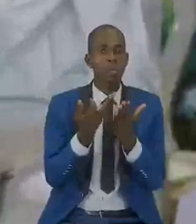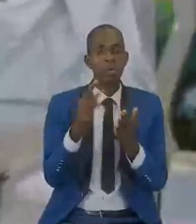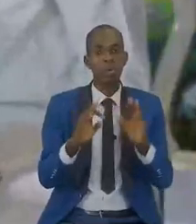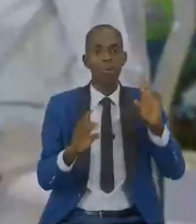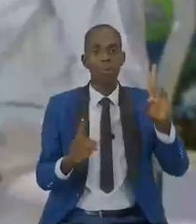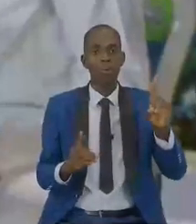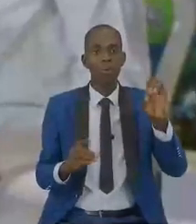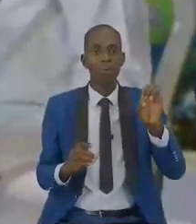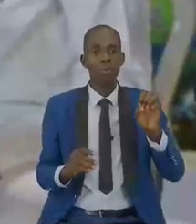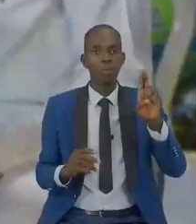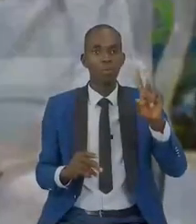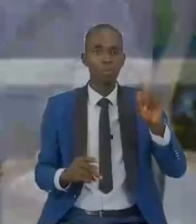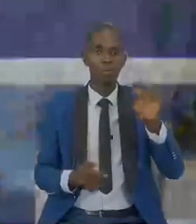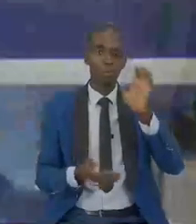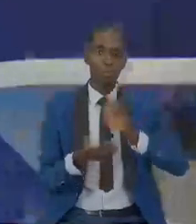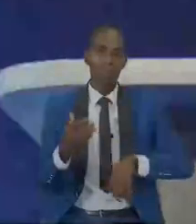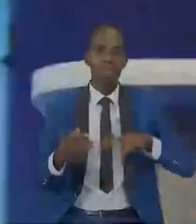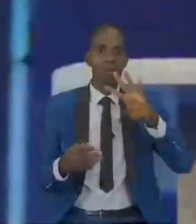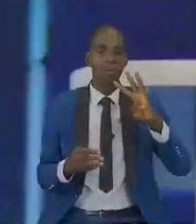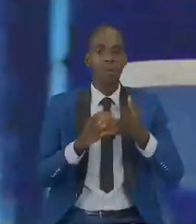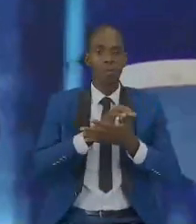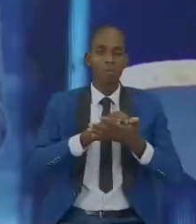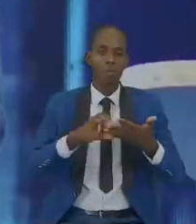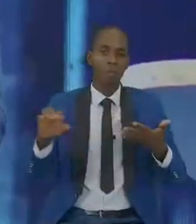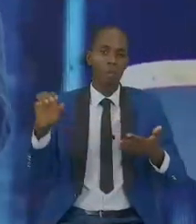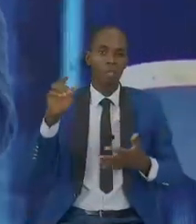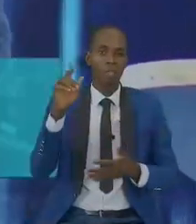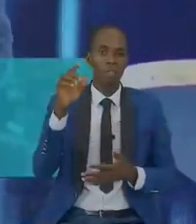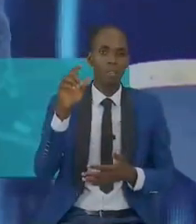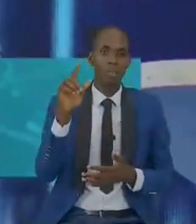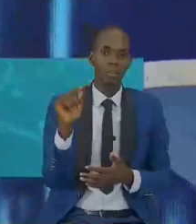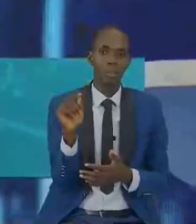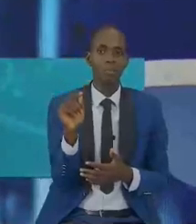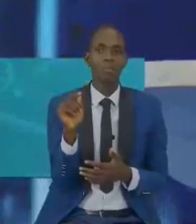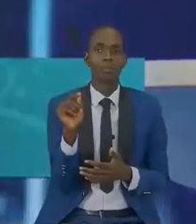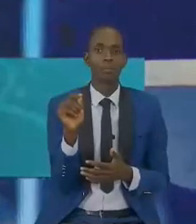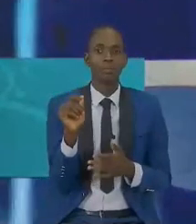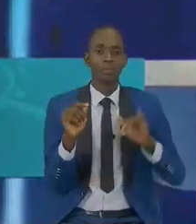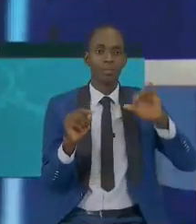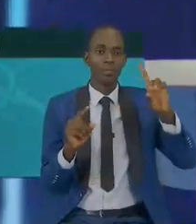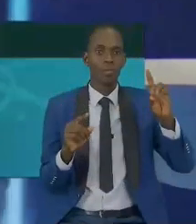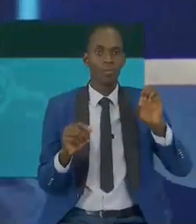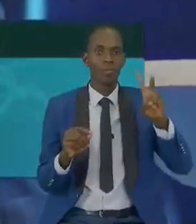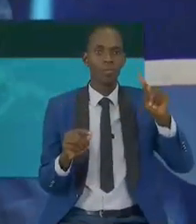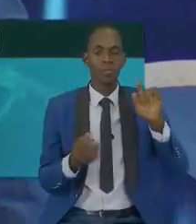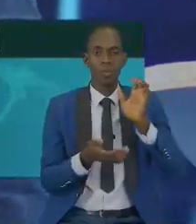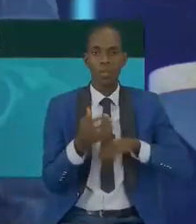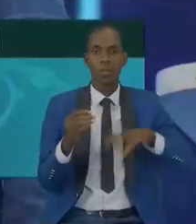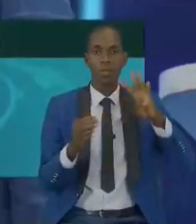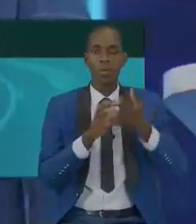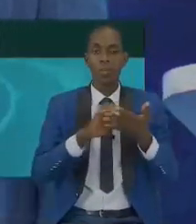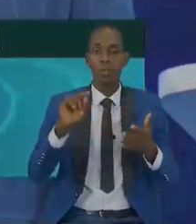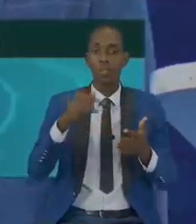nom de Jésus-Christ. Nous allons à Deutéronome 4. Vous comprenez que ceci vient